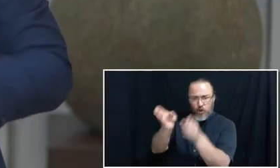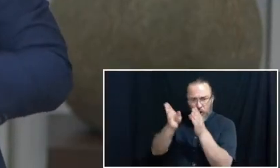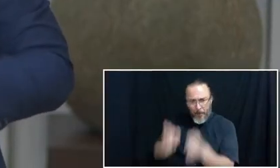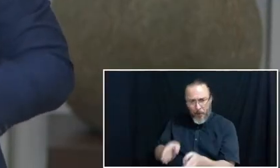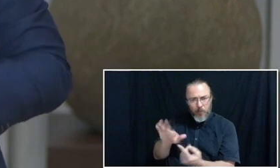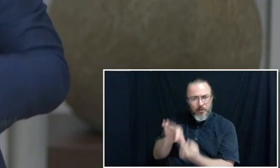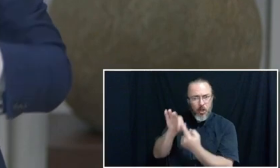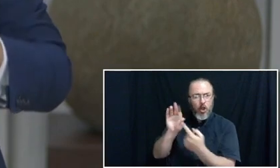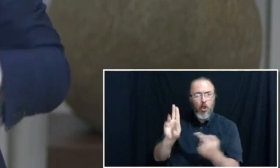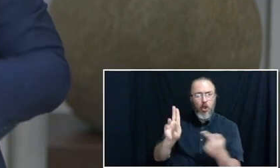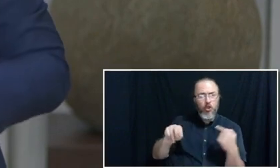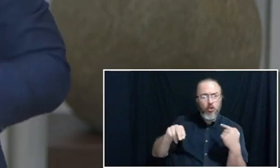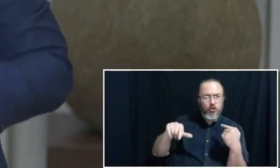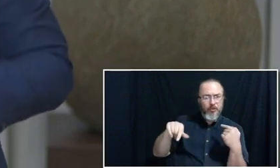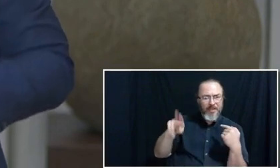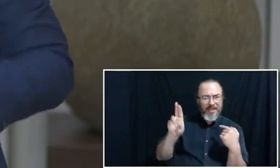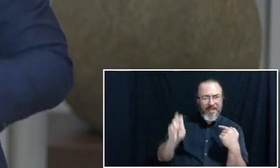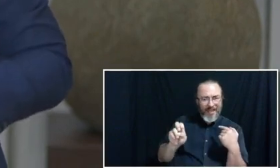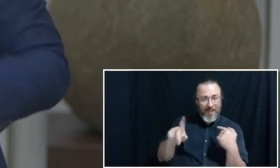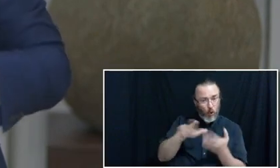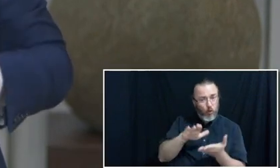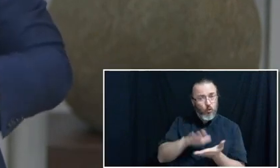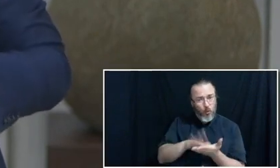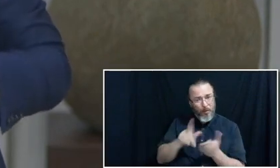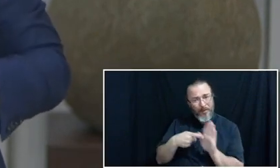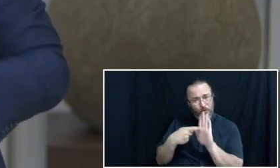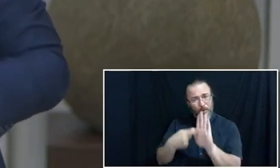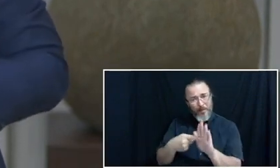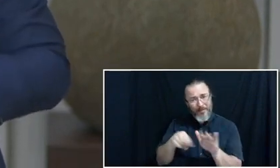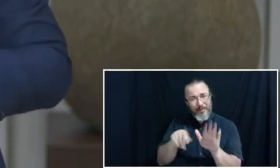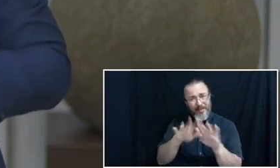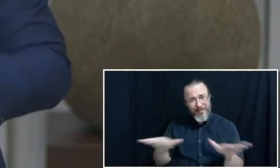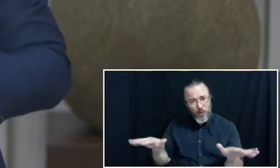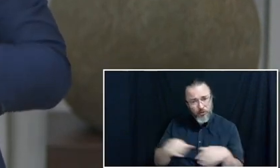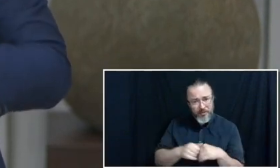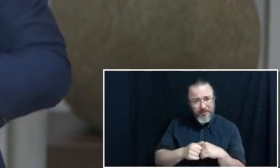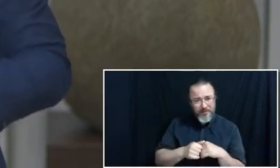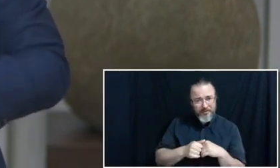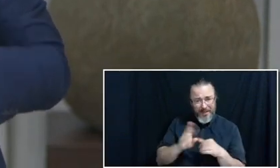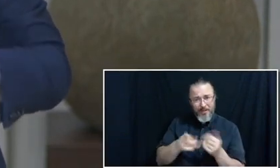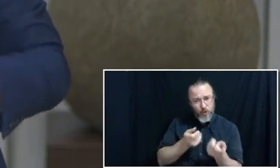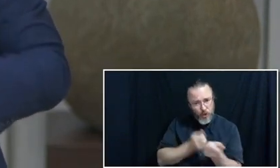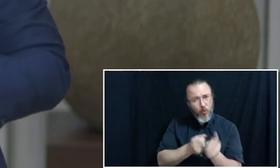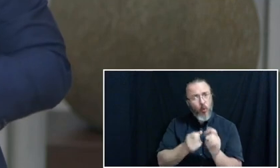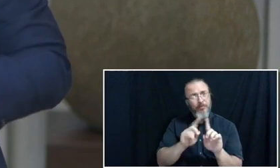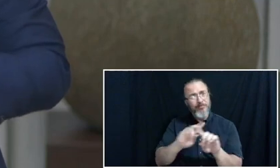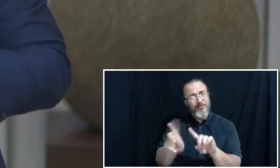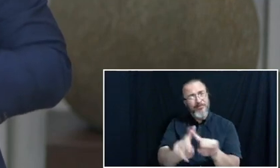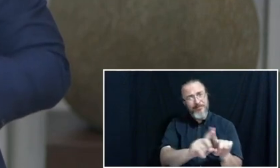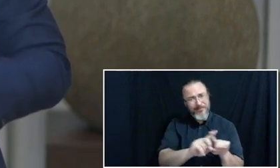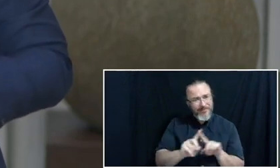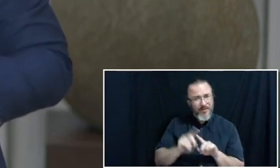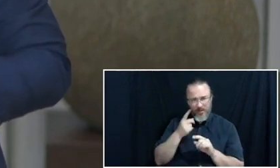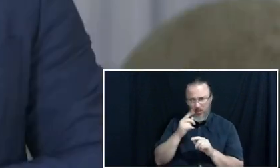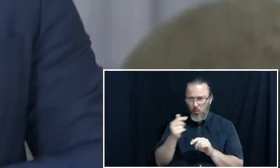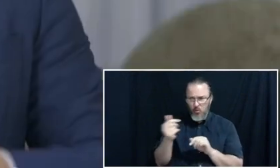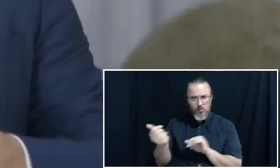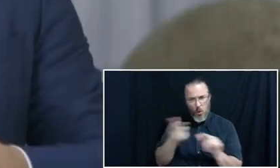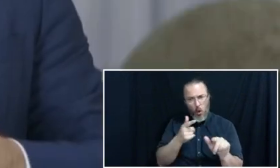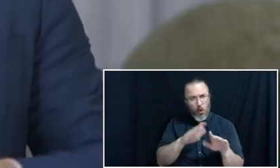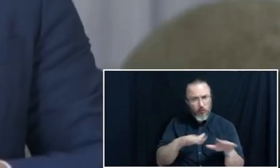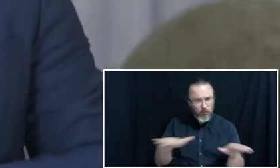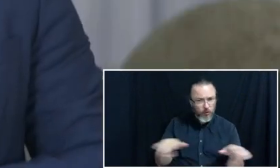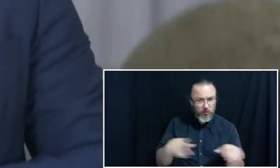Chaque personne est unique et les écoles doivent refléter cette diversité et appuyer les nombreuses différences que chaque enfant et chaque élève apporte. Pour cette raison, nos